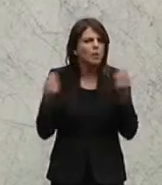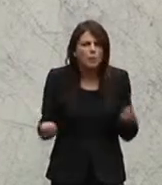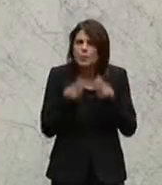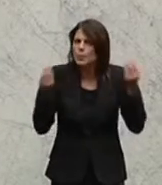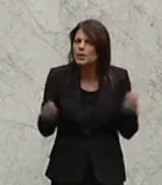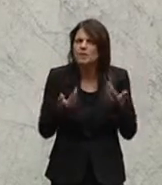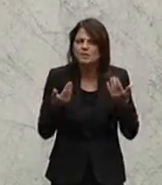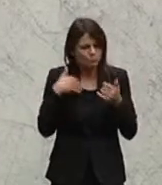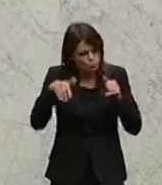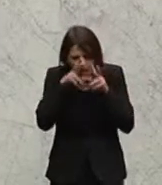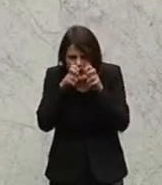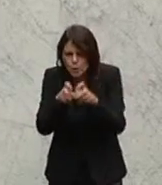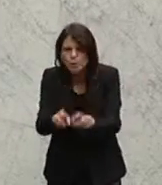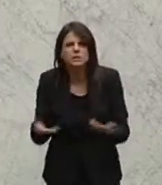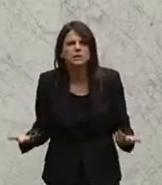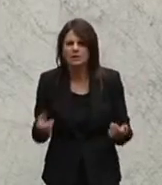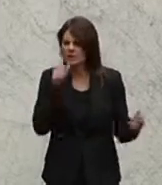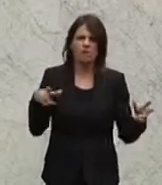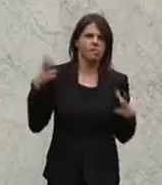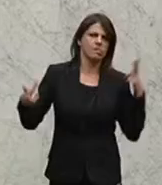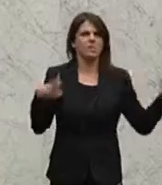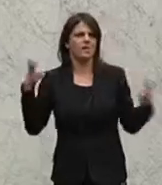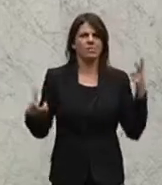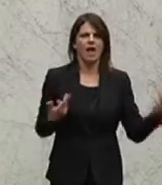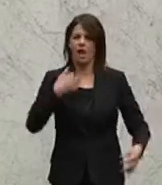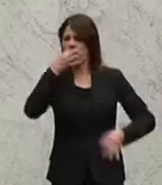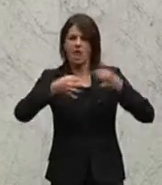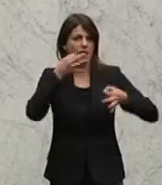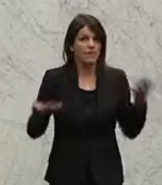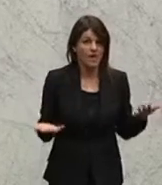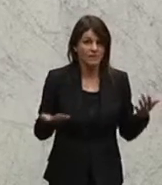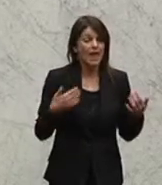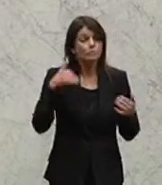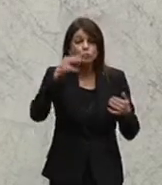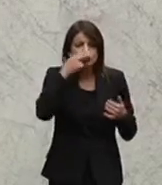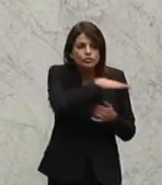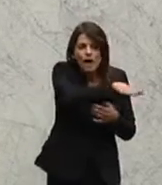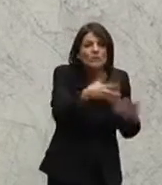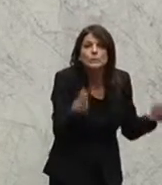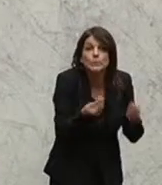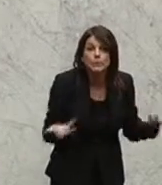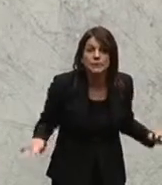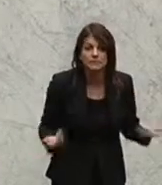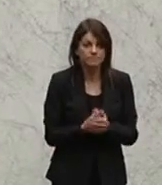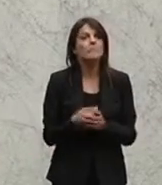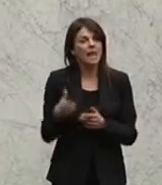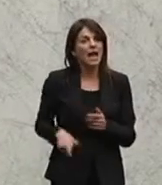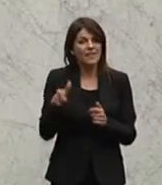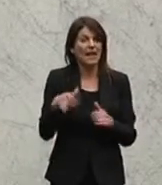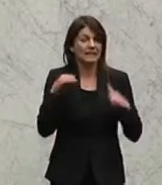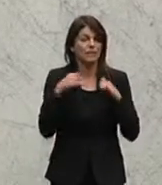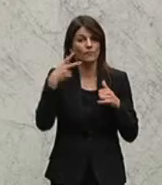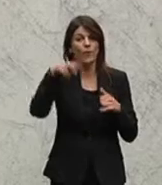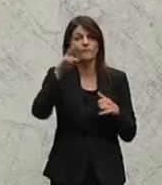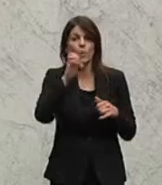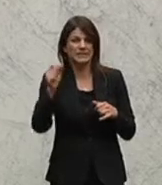Ursachen zu analysieren, als großspurig in der großen Weltgeschichte, was aber notwendig ist, zu suchen. Und da hat der Generaldirektor von der